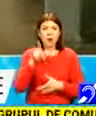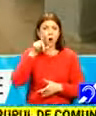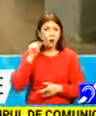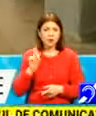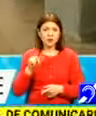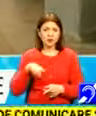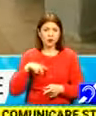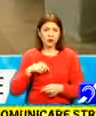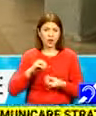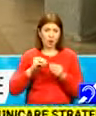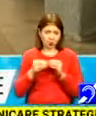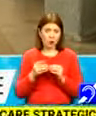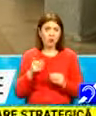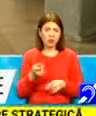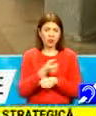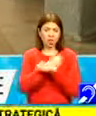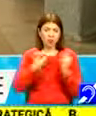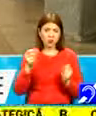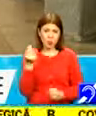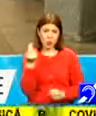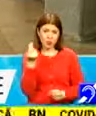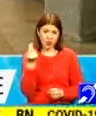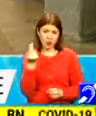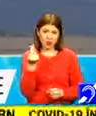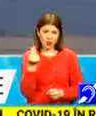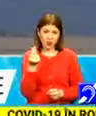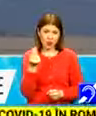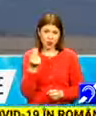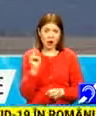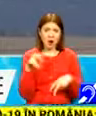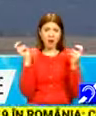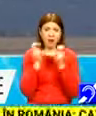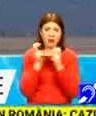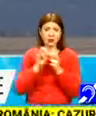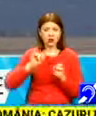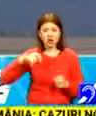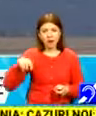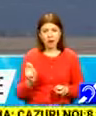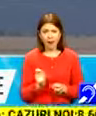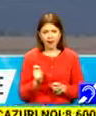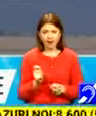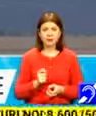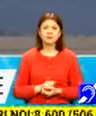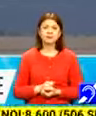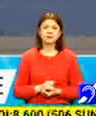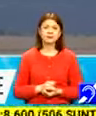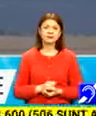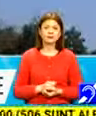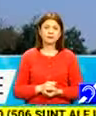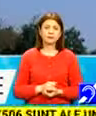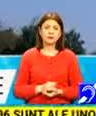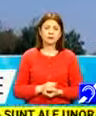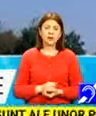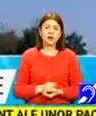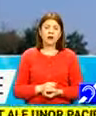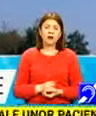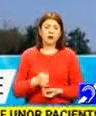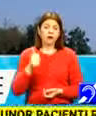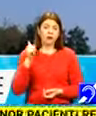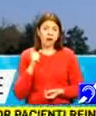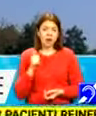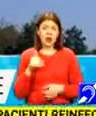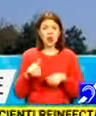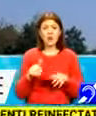fie foarte afectat de explozie a preturilor la cele două componente energie și gaze spunea ieri